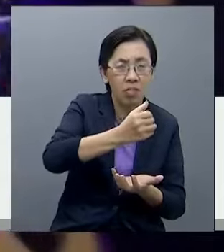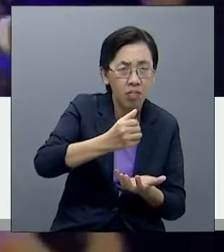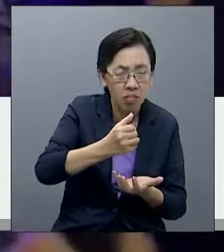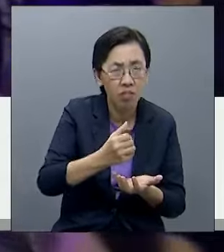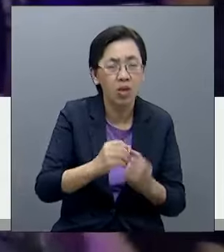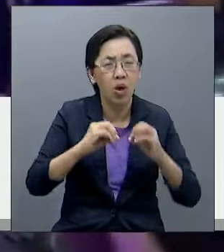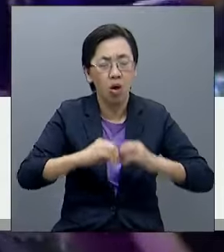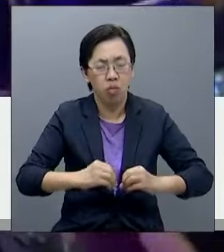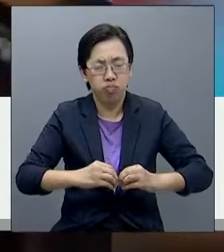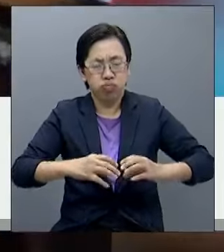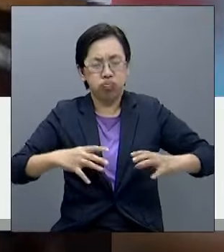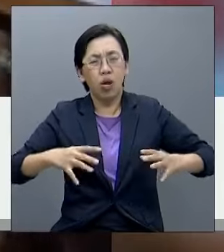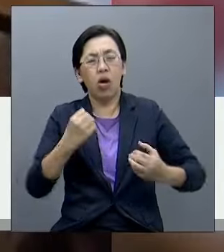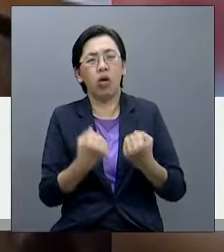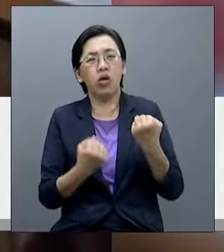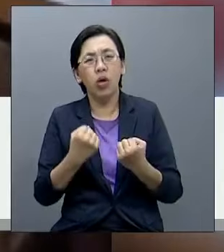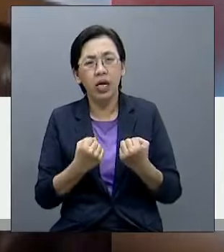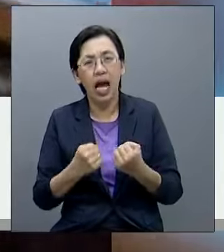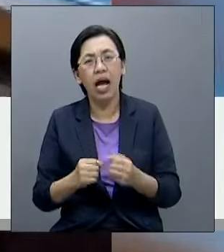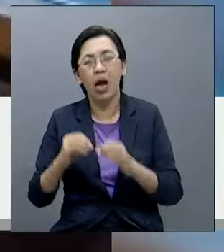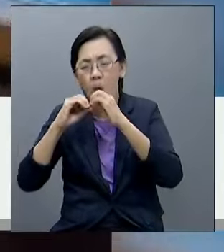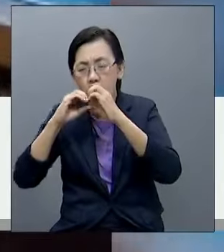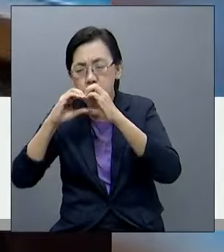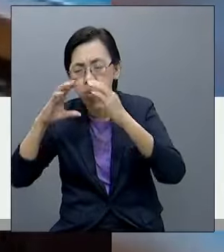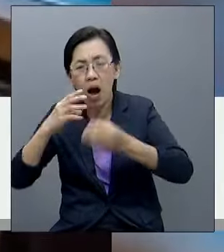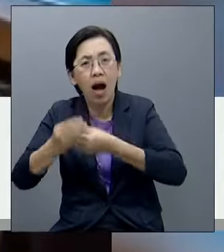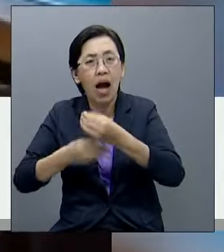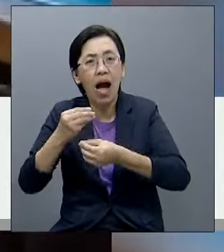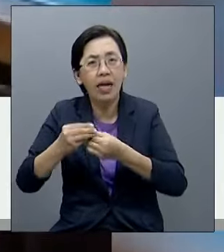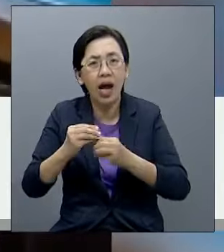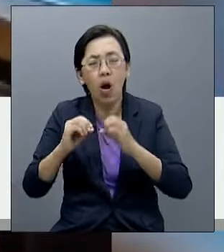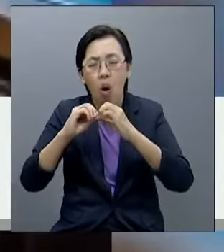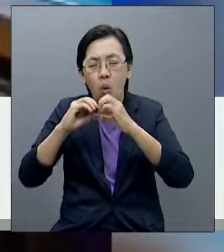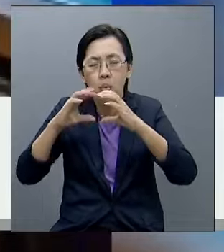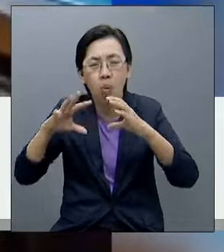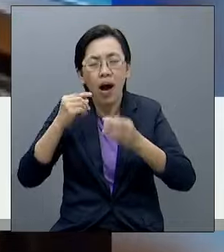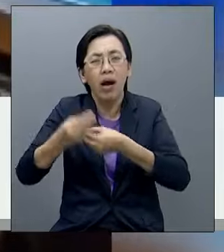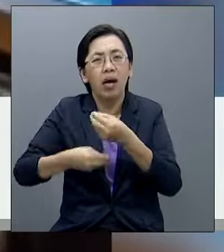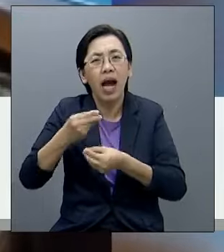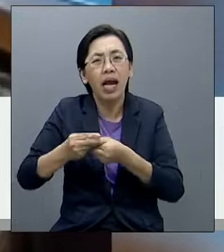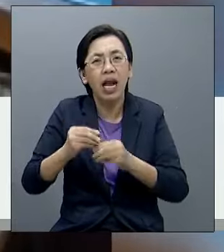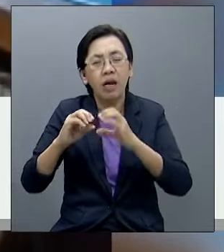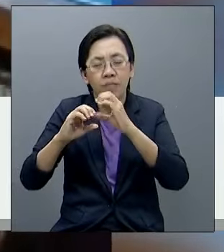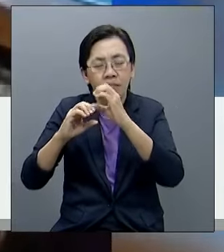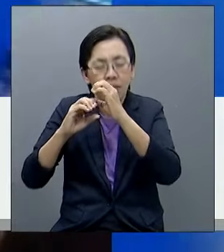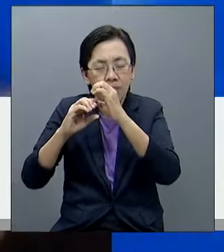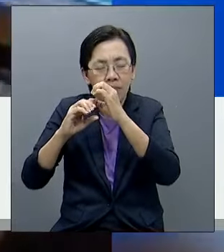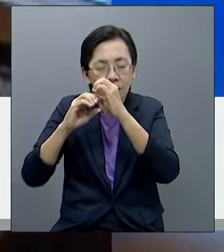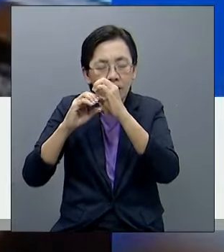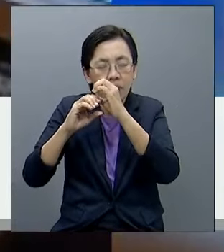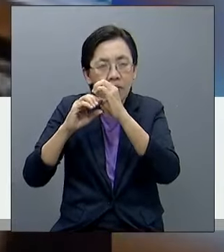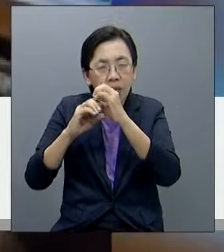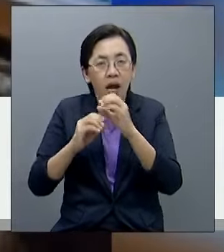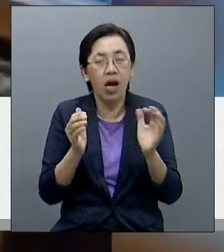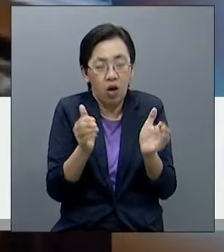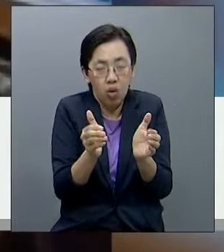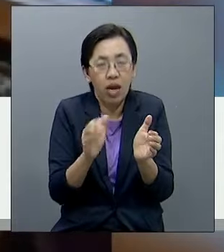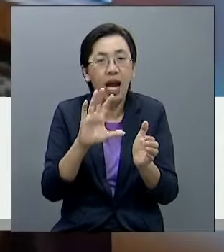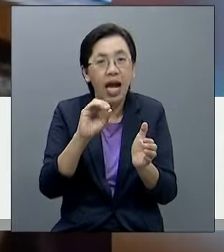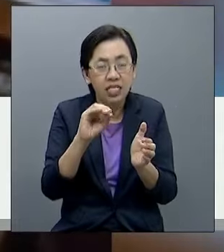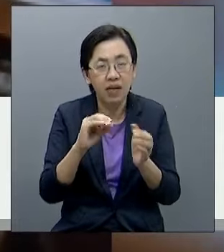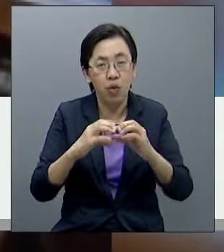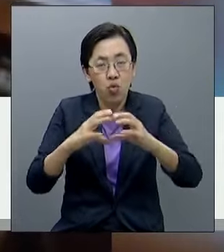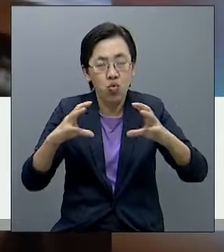นต์มาอัดอยู่ในลูกโป่งขายเป็นก๊าซหัวเราะให้กับนักท่องเที่ยวได้สูดดมลูกเล็กขายกัน50บาทลูก